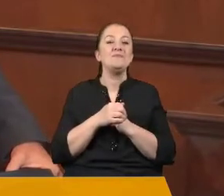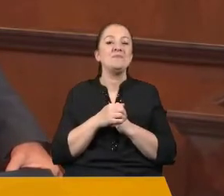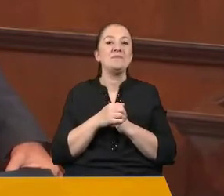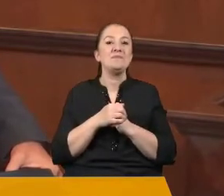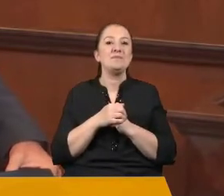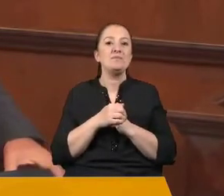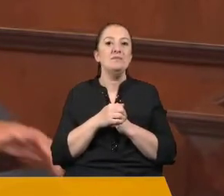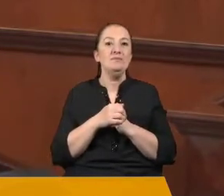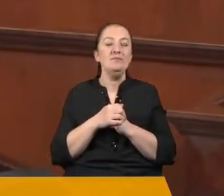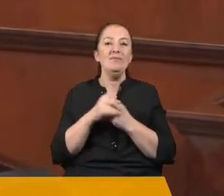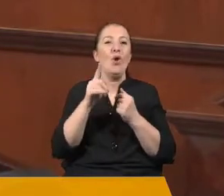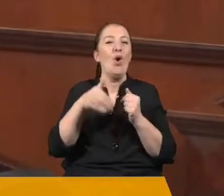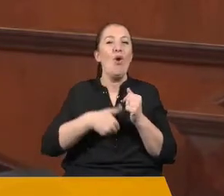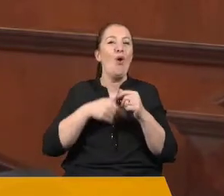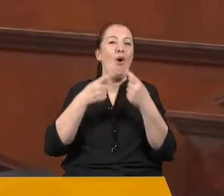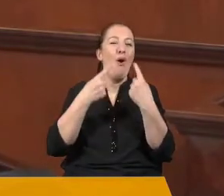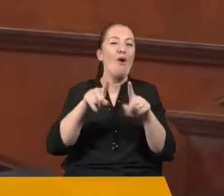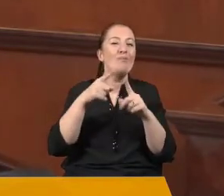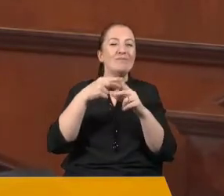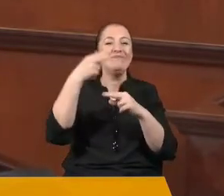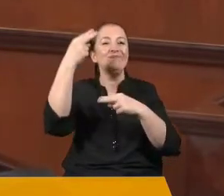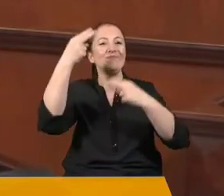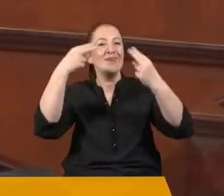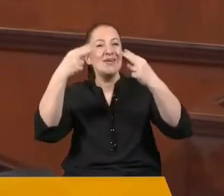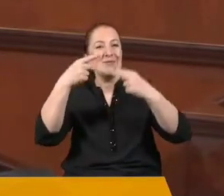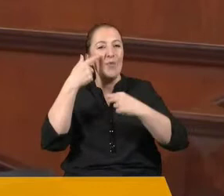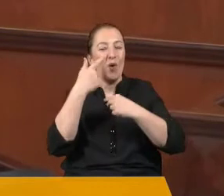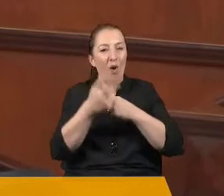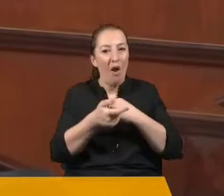tabii ki skeçler, karikatürler bu işin şeyi.